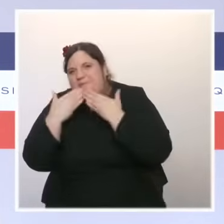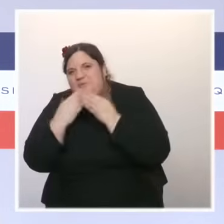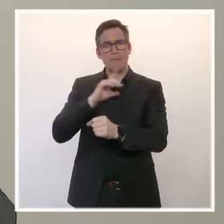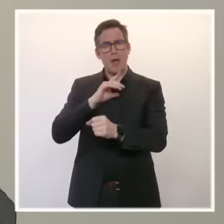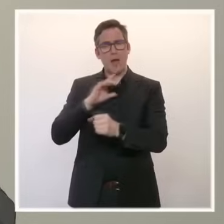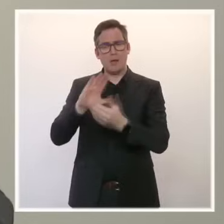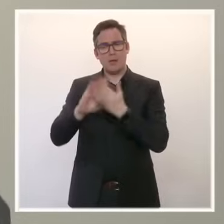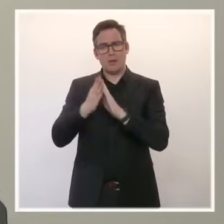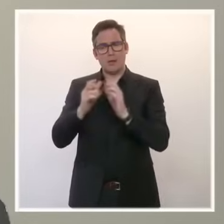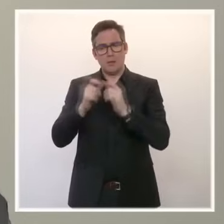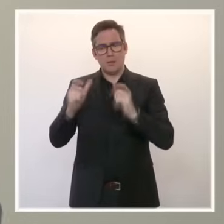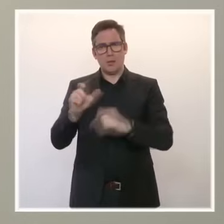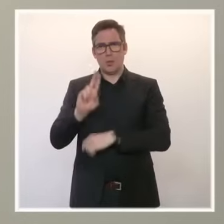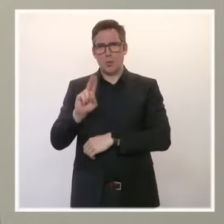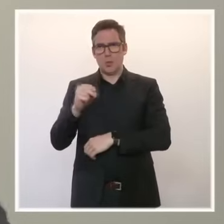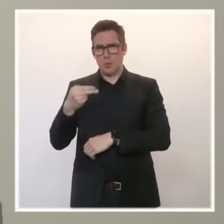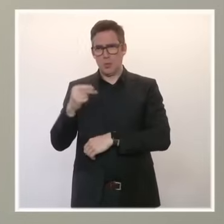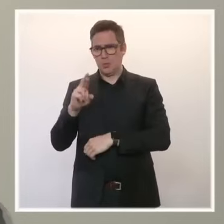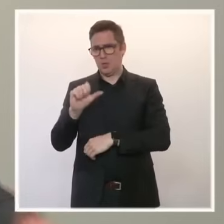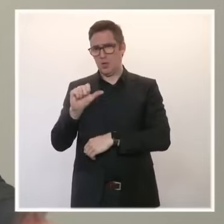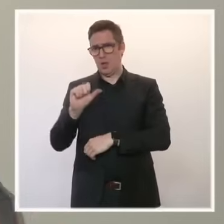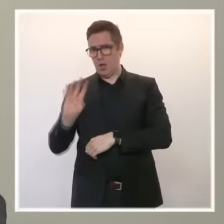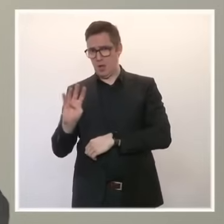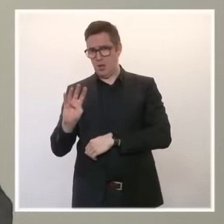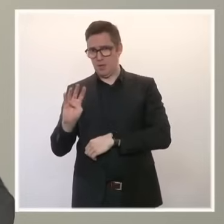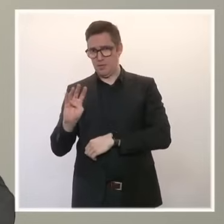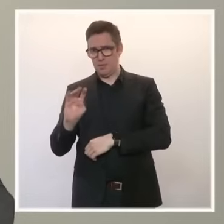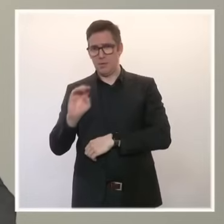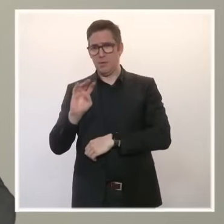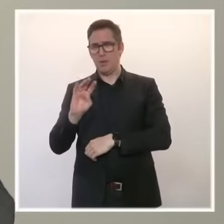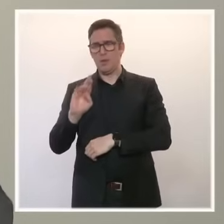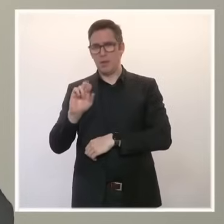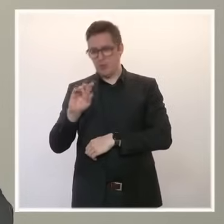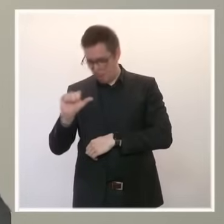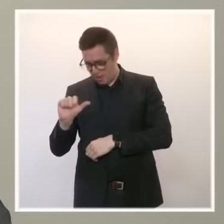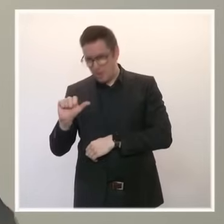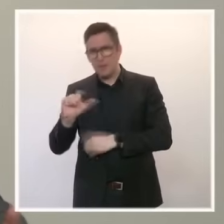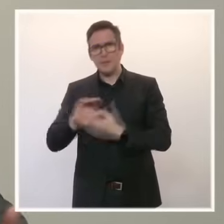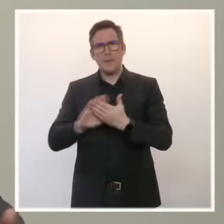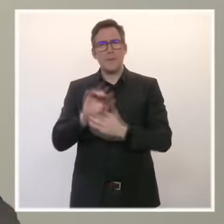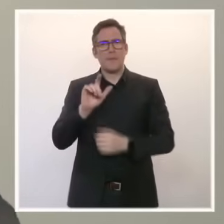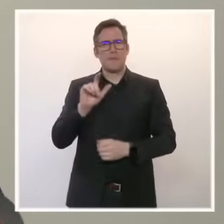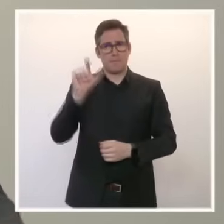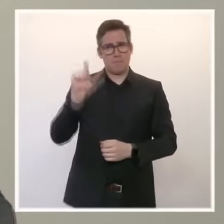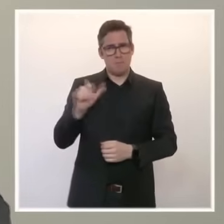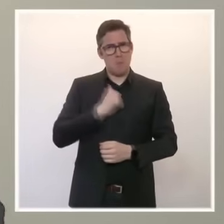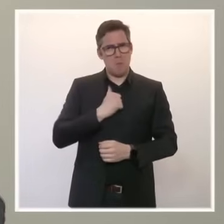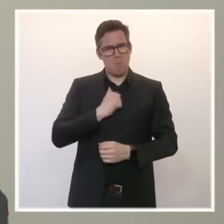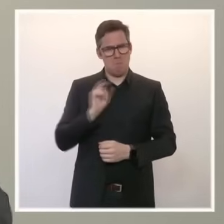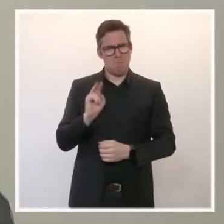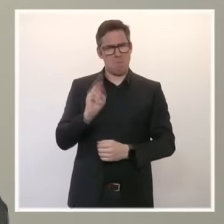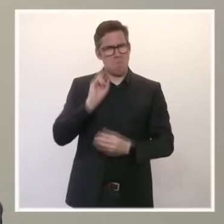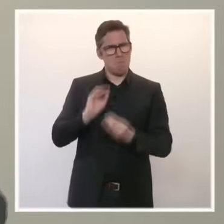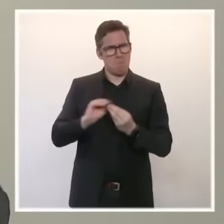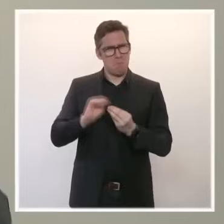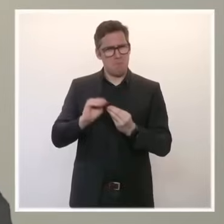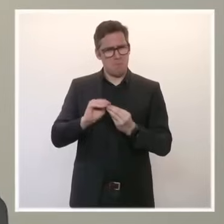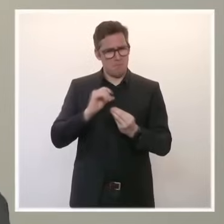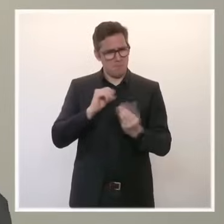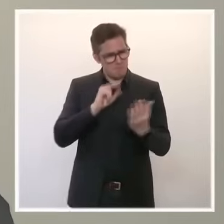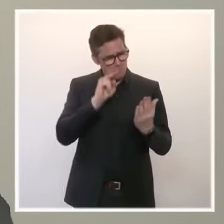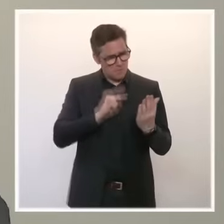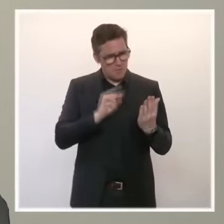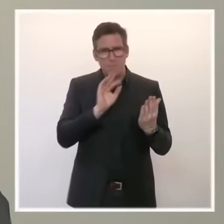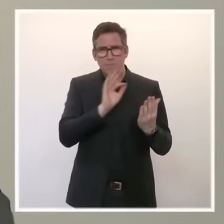Bonjour. J'ai vérifié effectivement ce que dit la diplomatie française ces derniers jours,'est que la France n'a pas